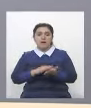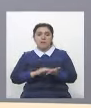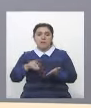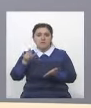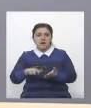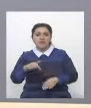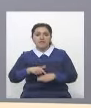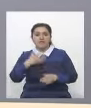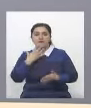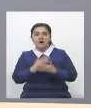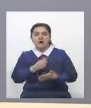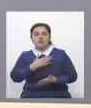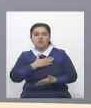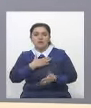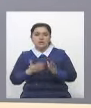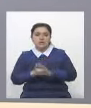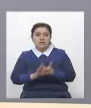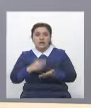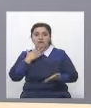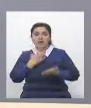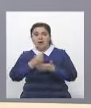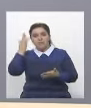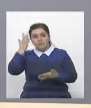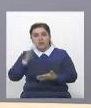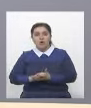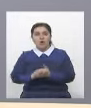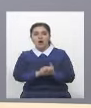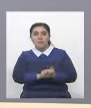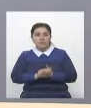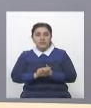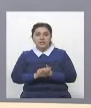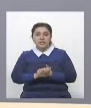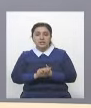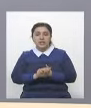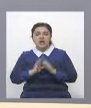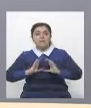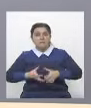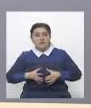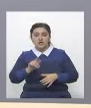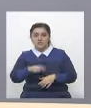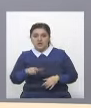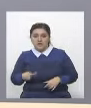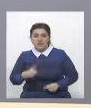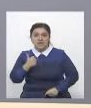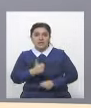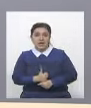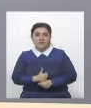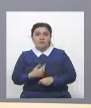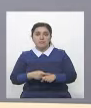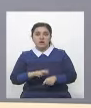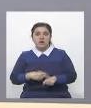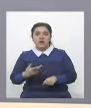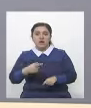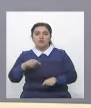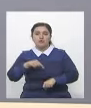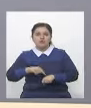душевное состояние, свои мысли о мире и человеке. Главное в лирике – это